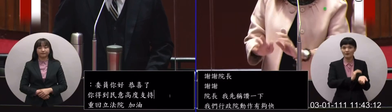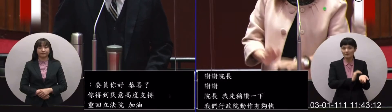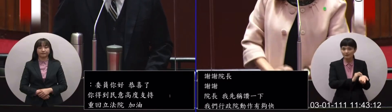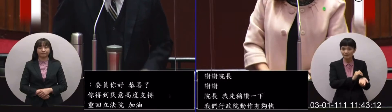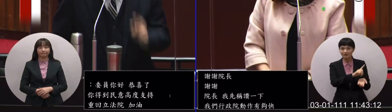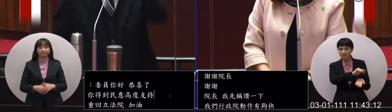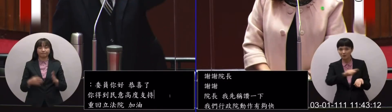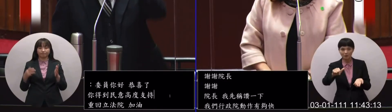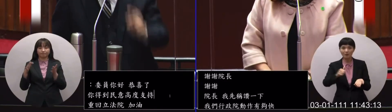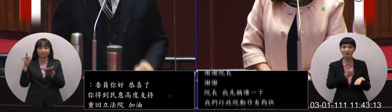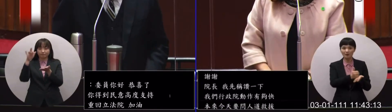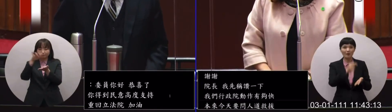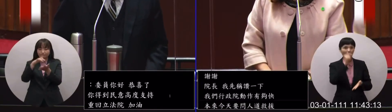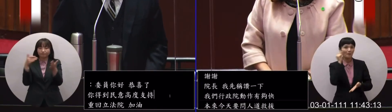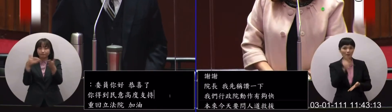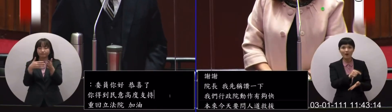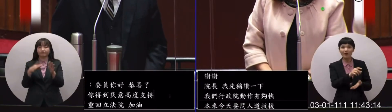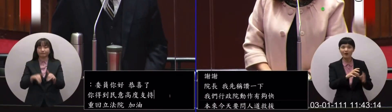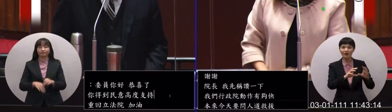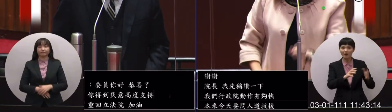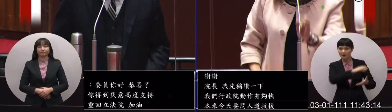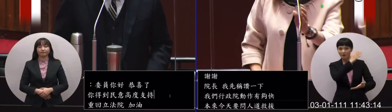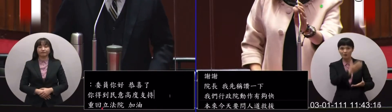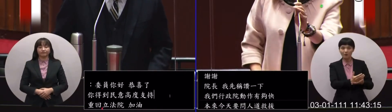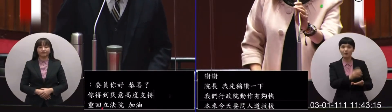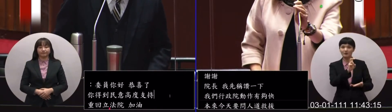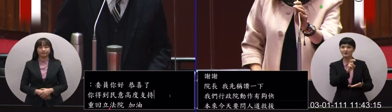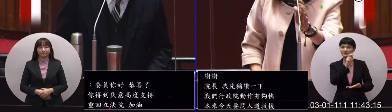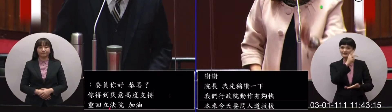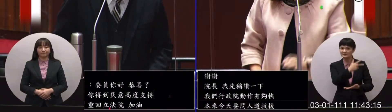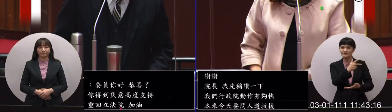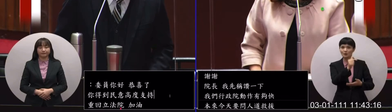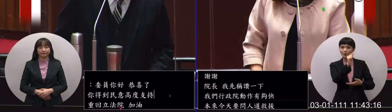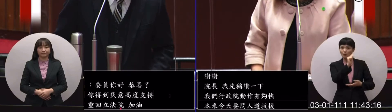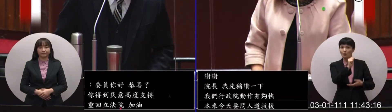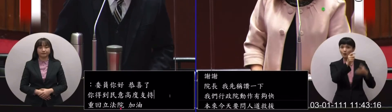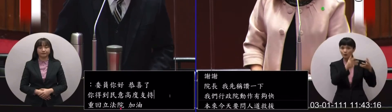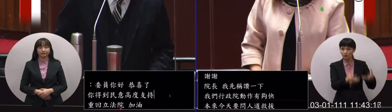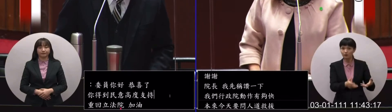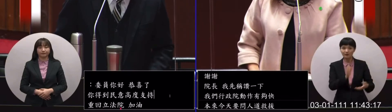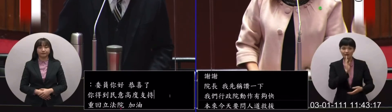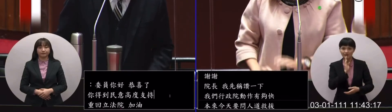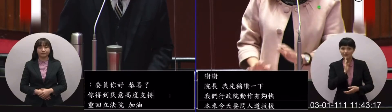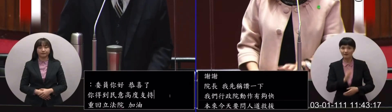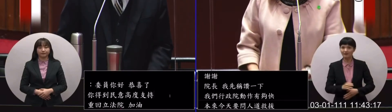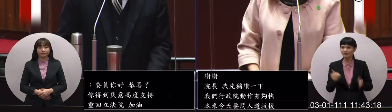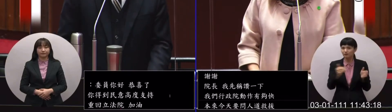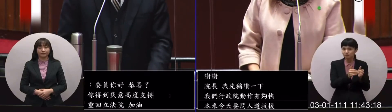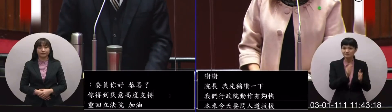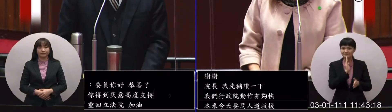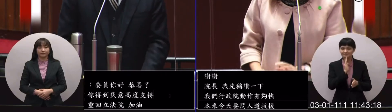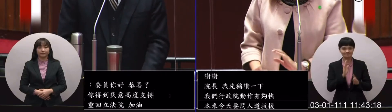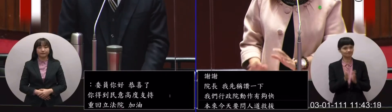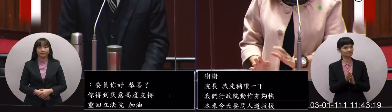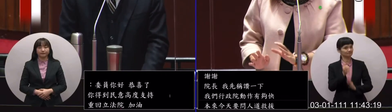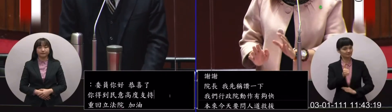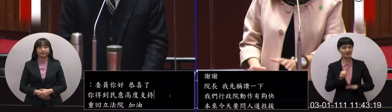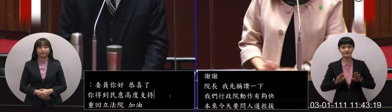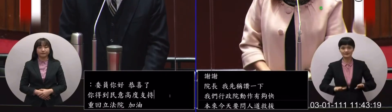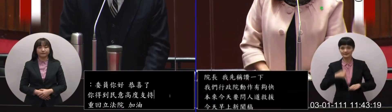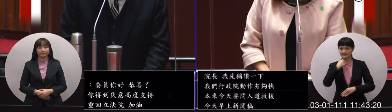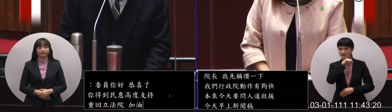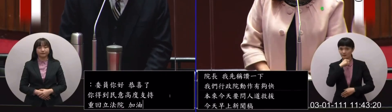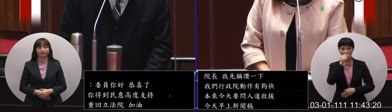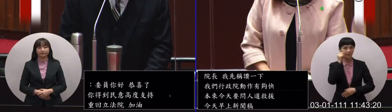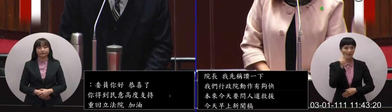你要搞，你要搞 啊？啊，你要搞了嘛，对吧？哈，这点我已经肯定了哈，就是说台湾那击败那的乌克兰跟